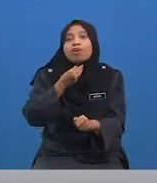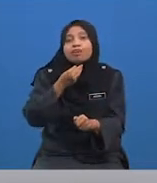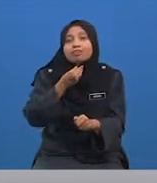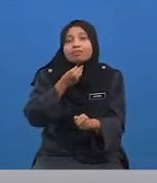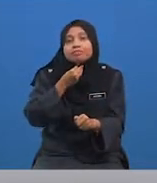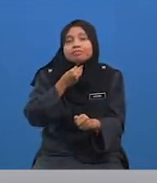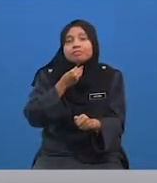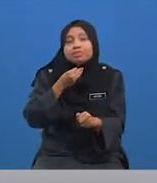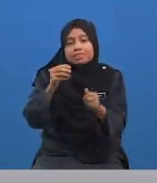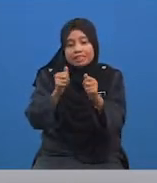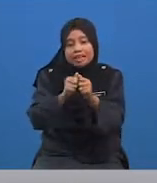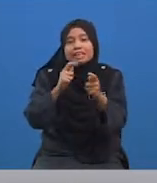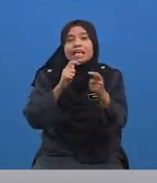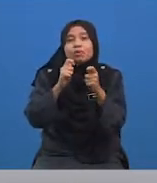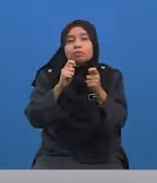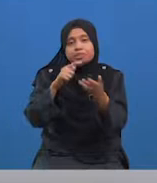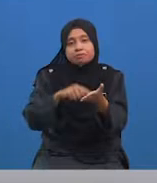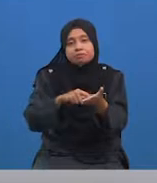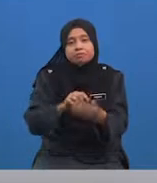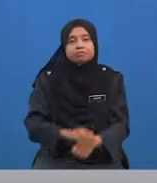alat telekomunikasi ini.